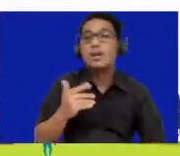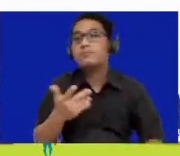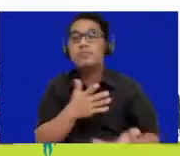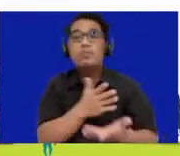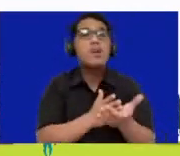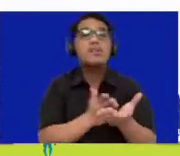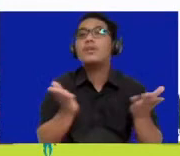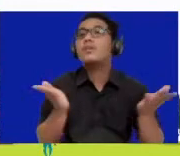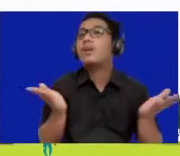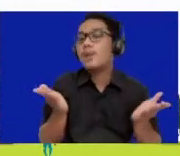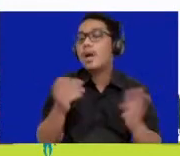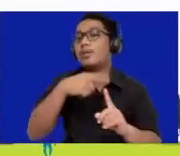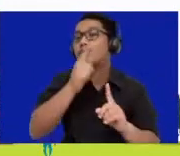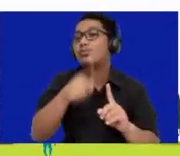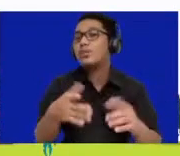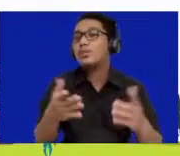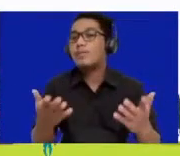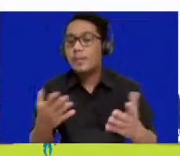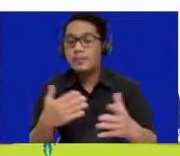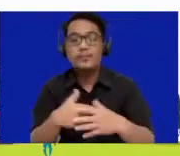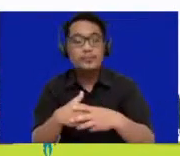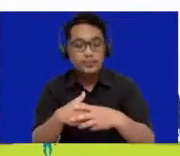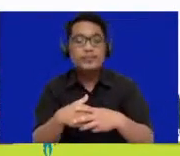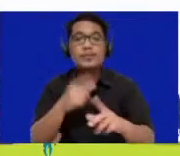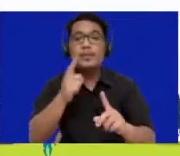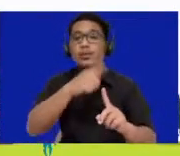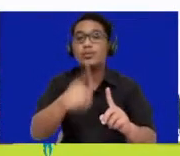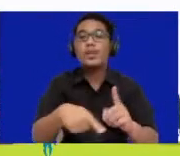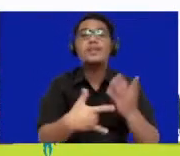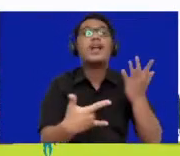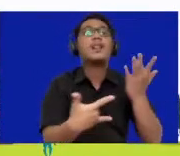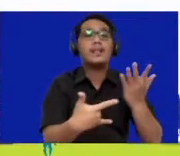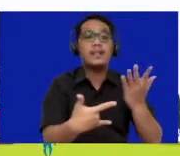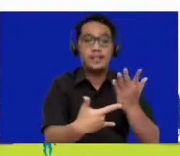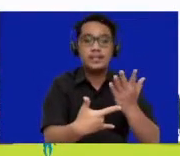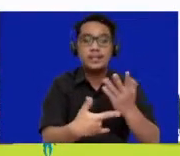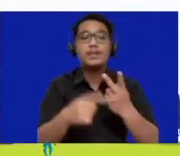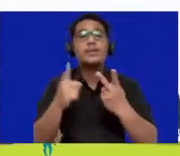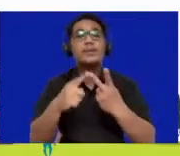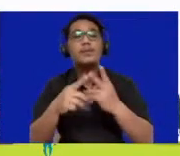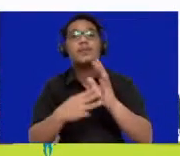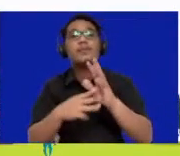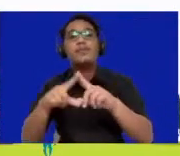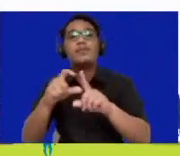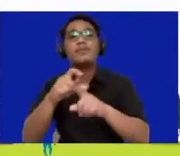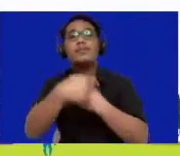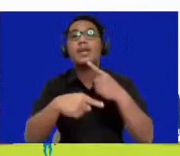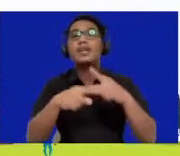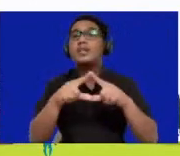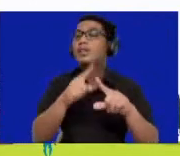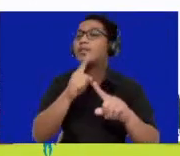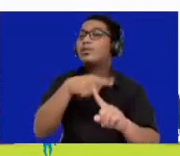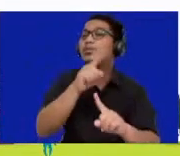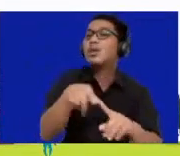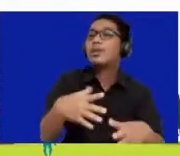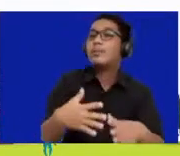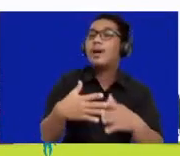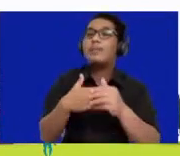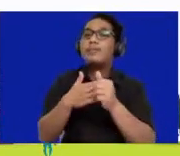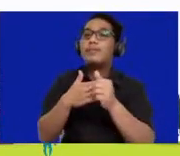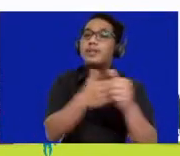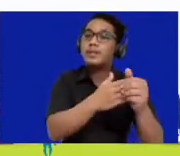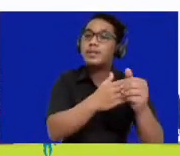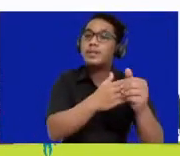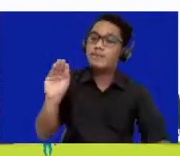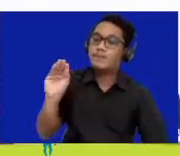itu Tagana Muda di bagian teknis. Maja itu di bagian apa? Bagian memimpin leadership, kepemimpinan